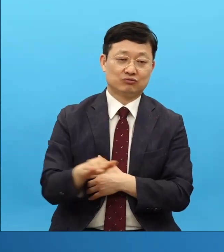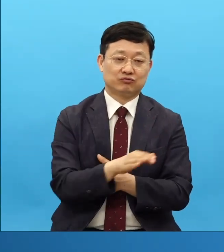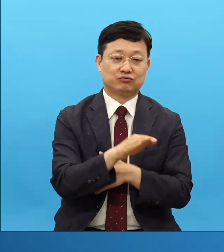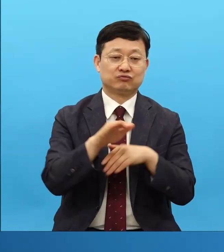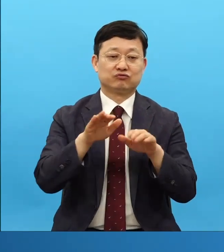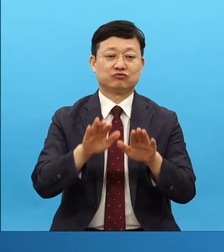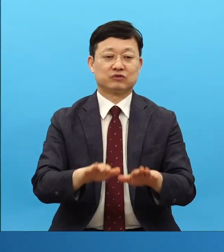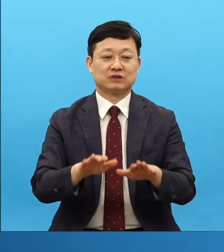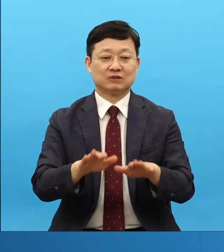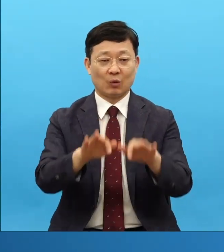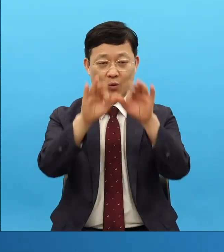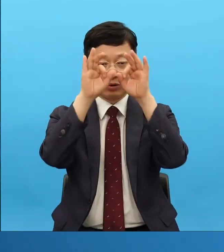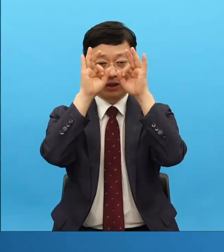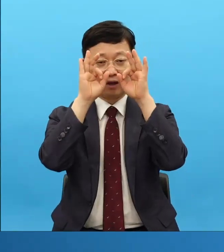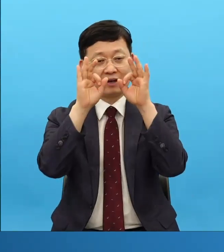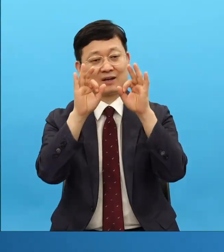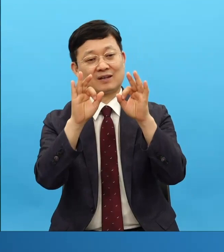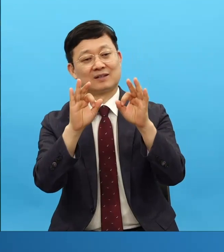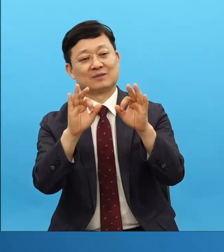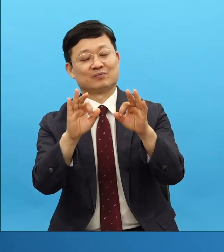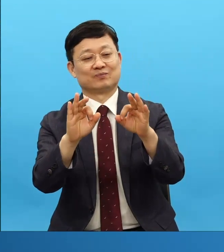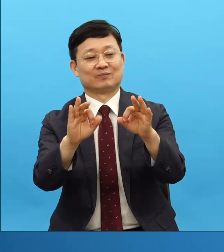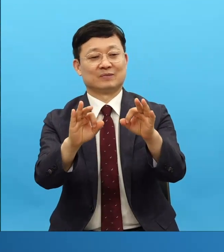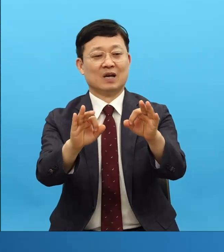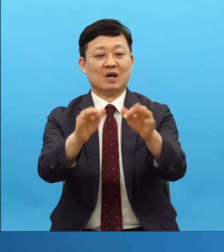오늘도 우린 보내.